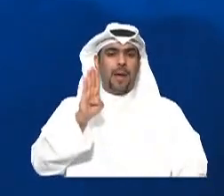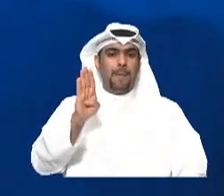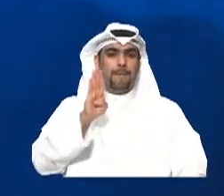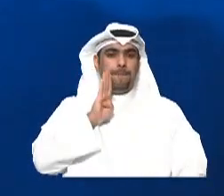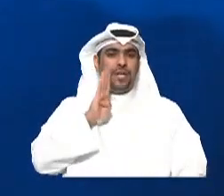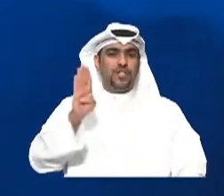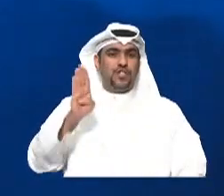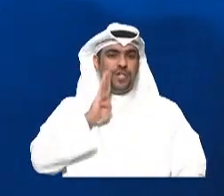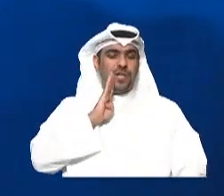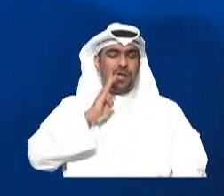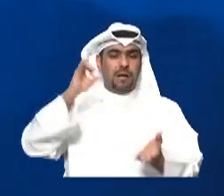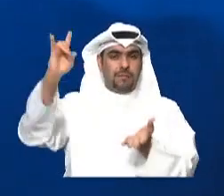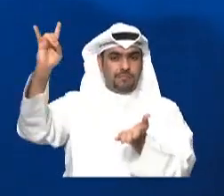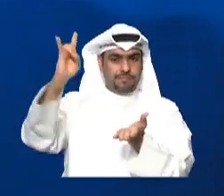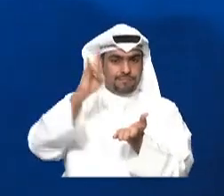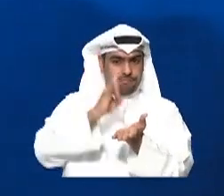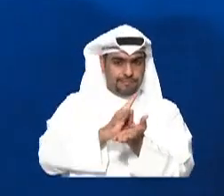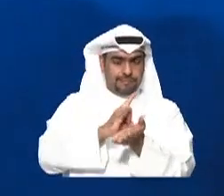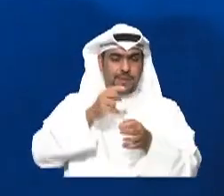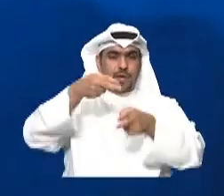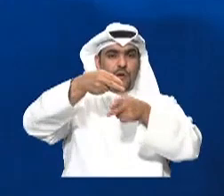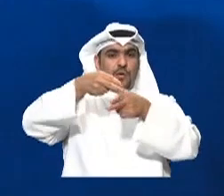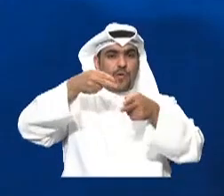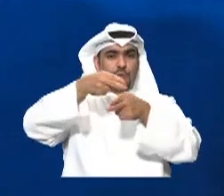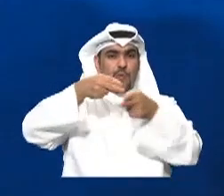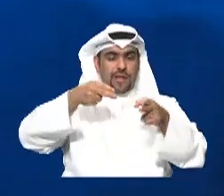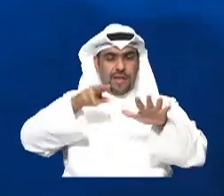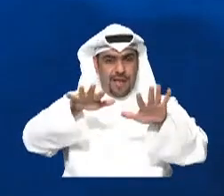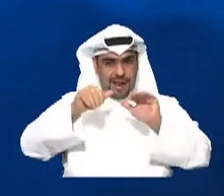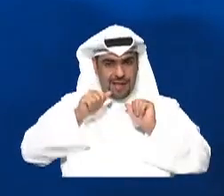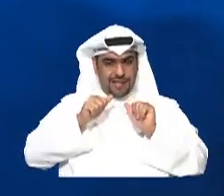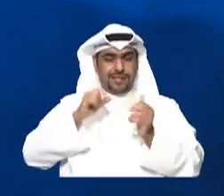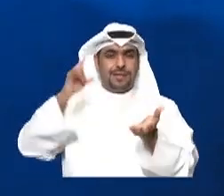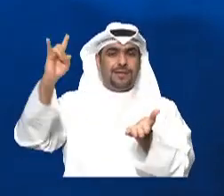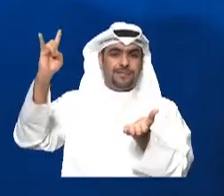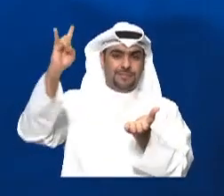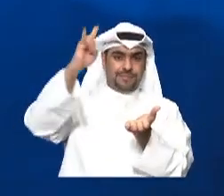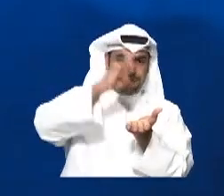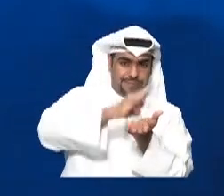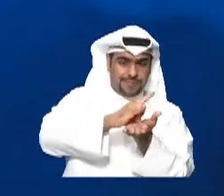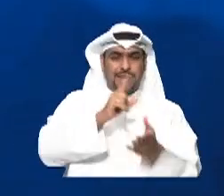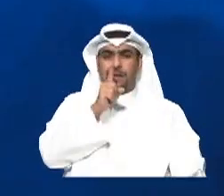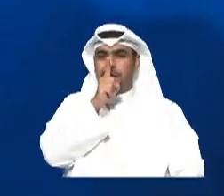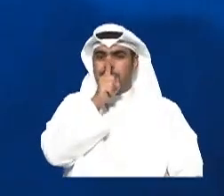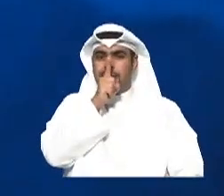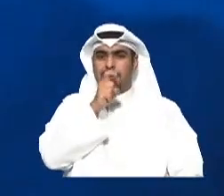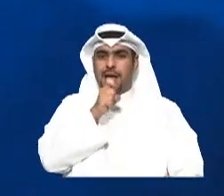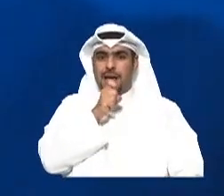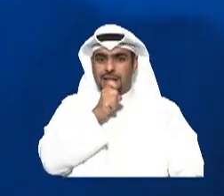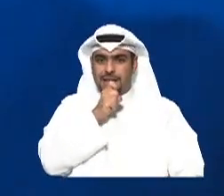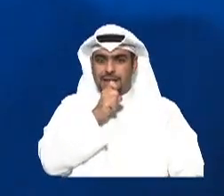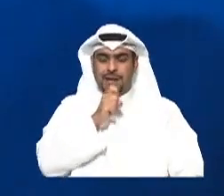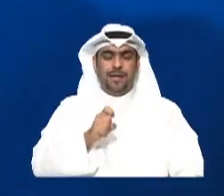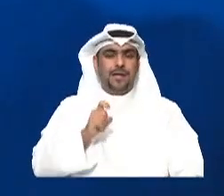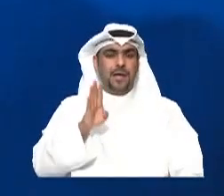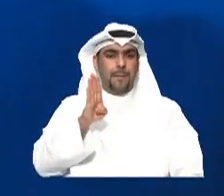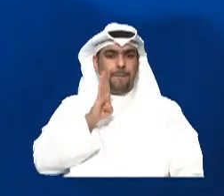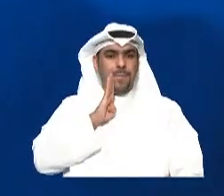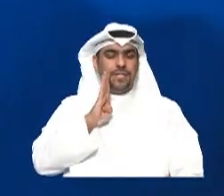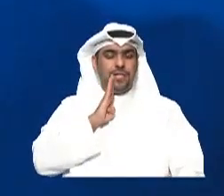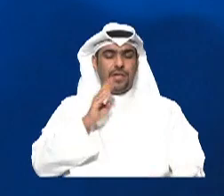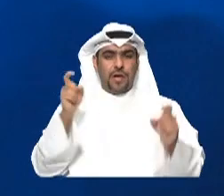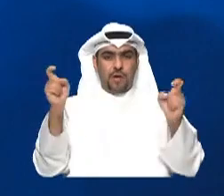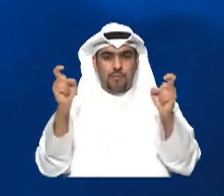في محطته قبل الاخيره للمشاركه بكاس العالم في قطر حيث سيخوض المنتخب البلجيكي مباراه وديه